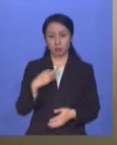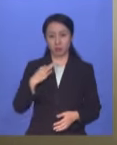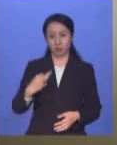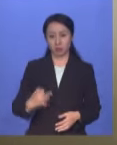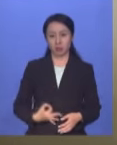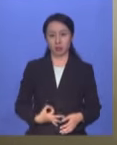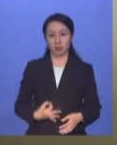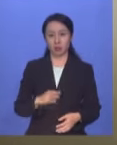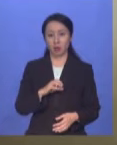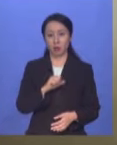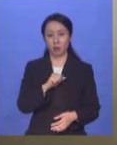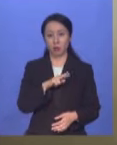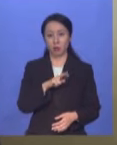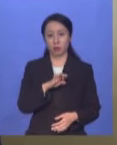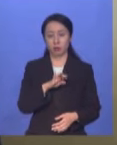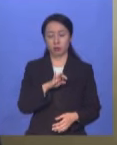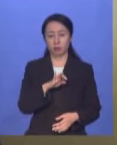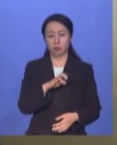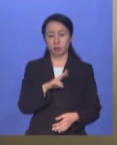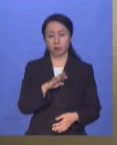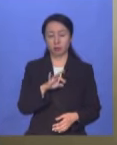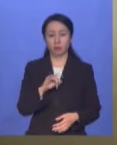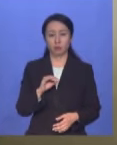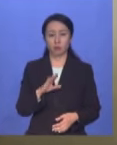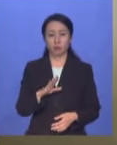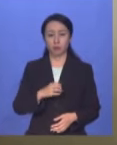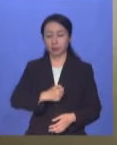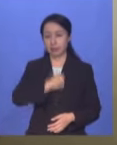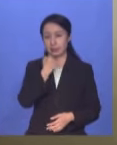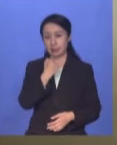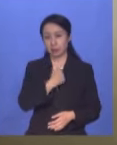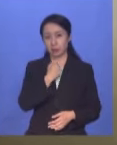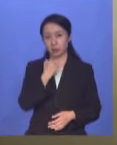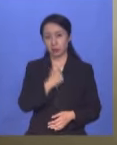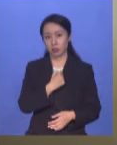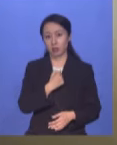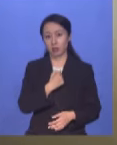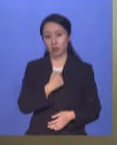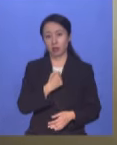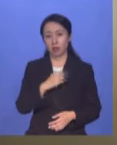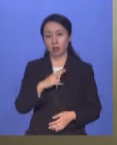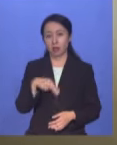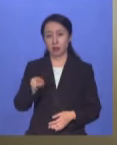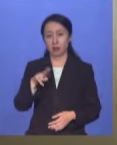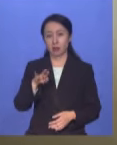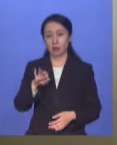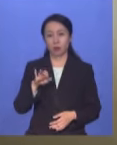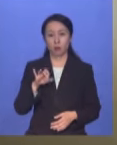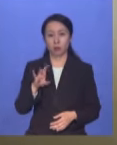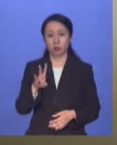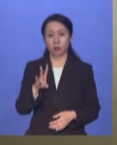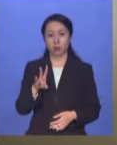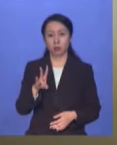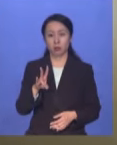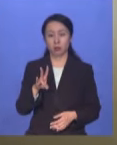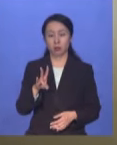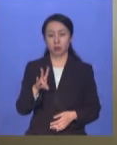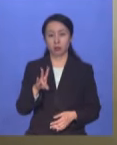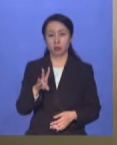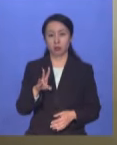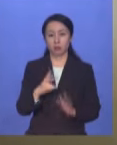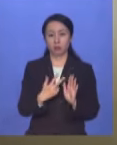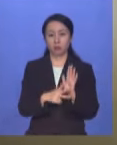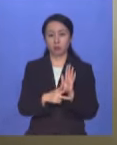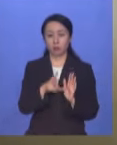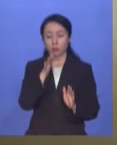Серк Екпенович Абиев, старший, 84-го, потом Даврен Екпенович Абиев, 88